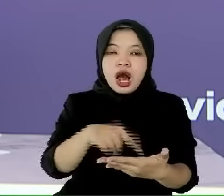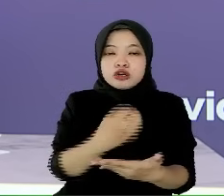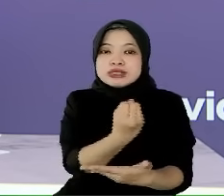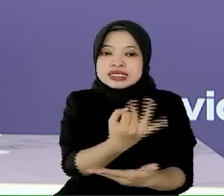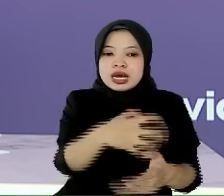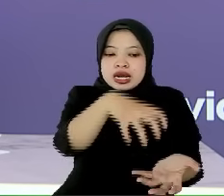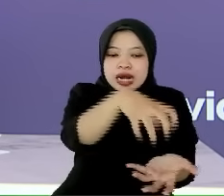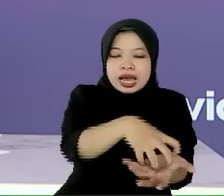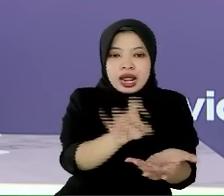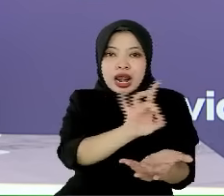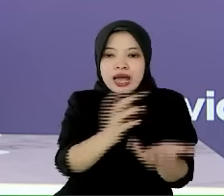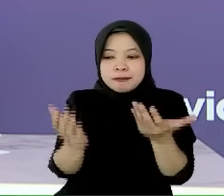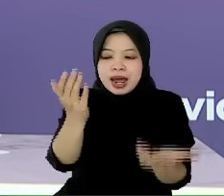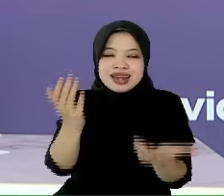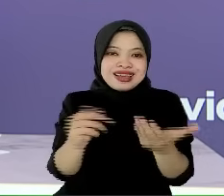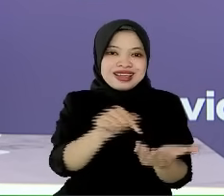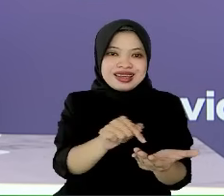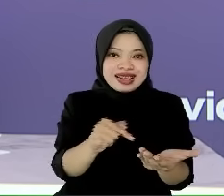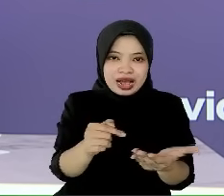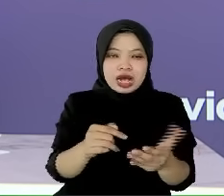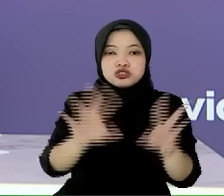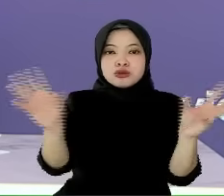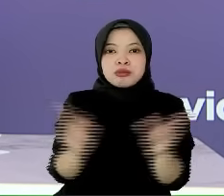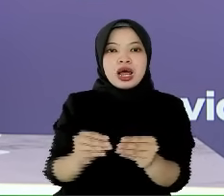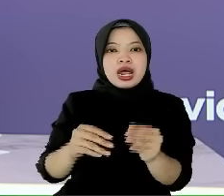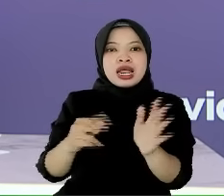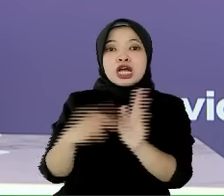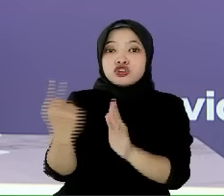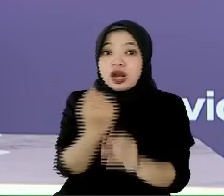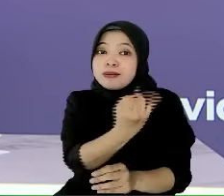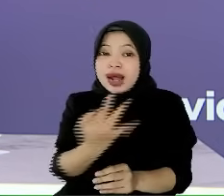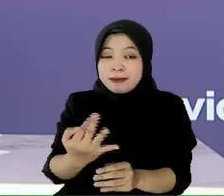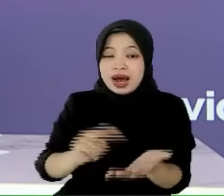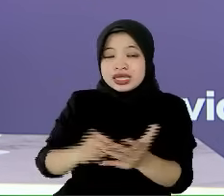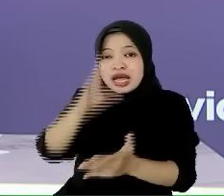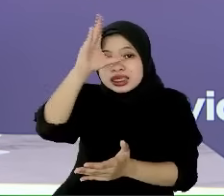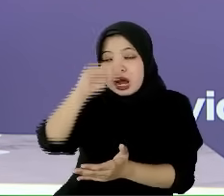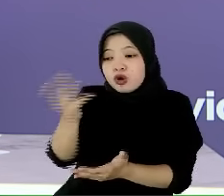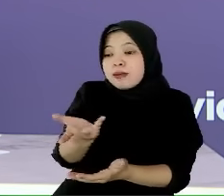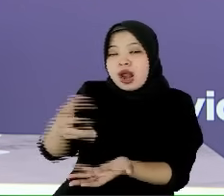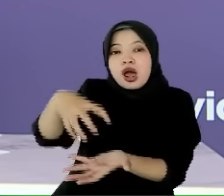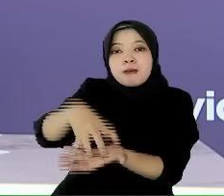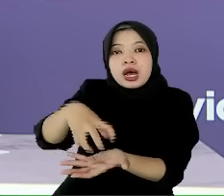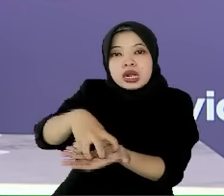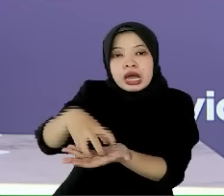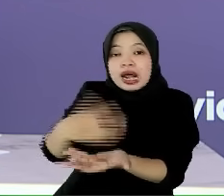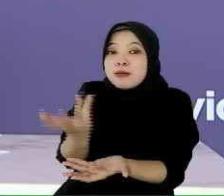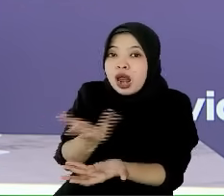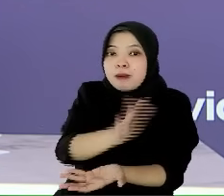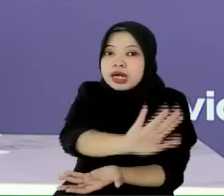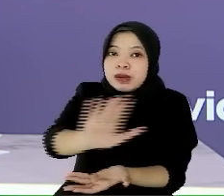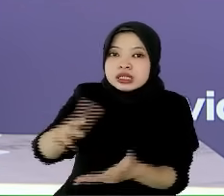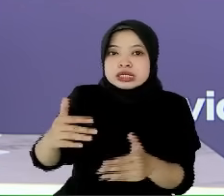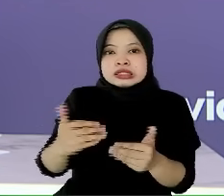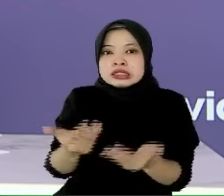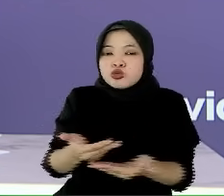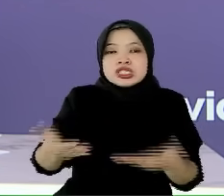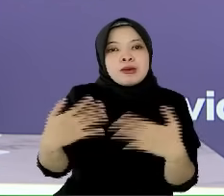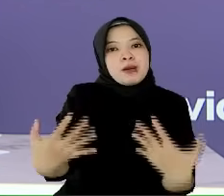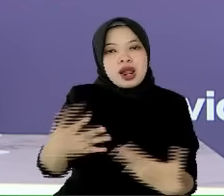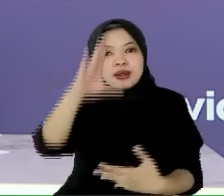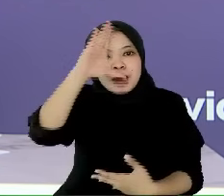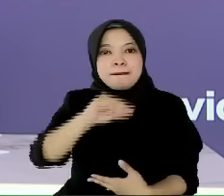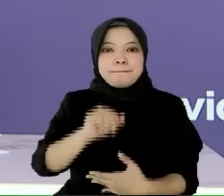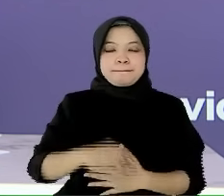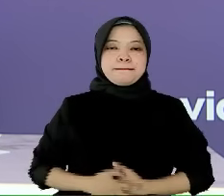membandingkan daerah lainnya dan angka nasional, sehingga dapat mengetahui di mana posisi daerah masing-masing saat ini.